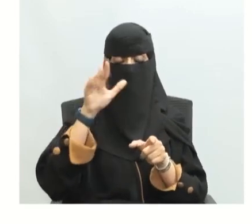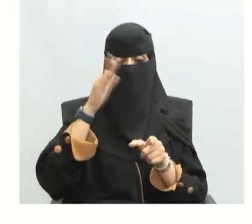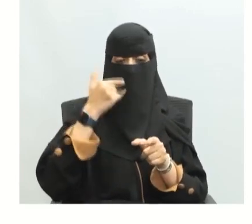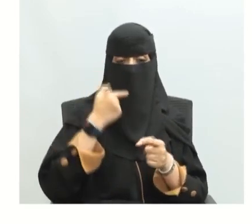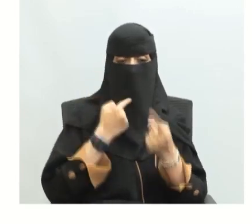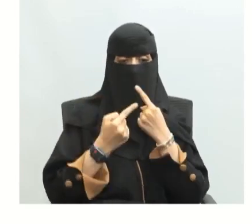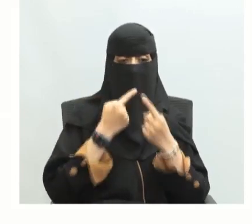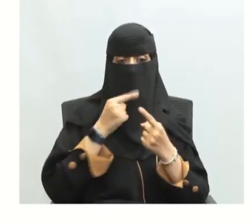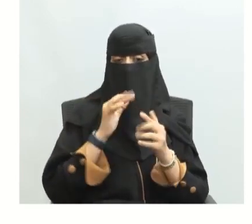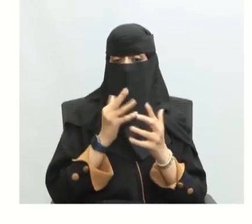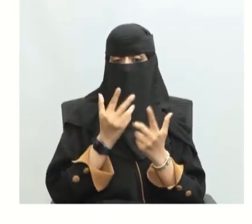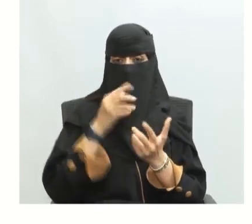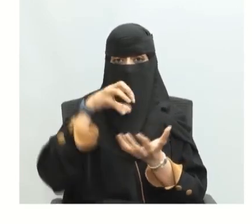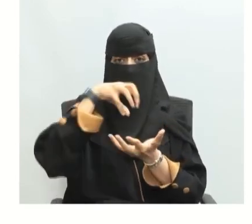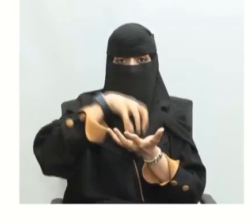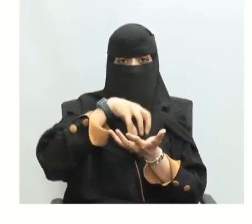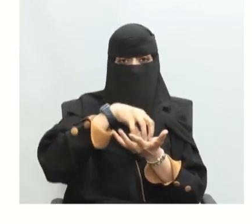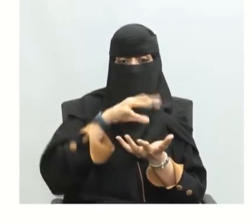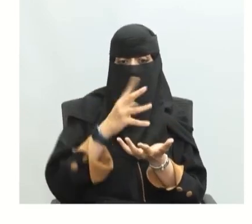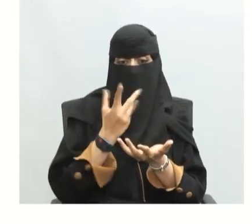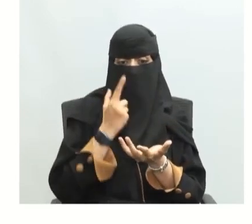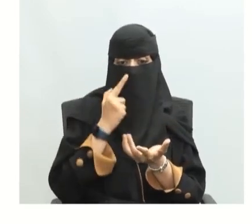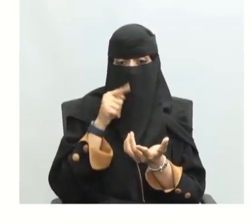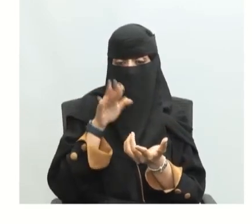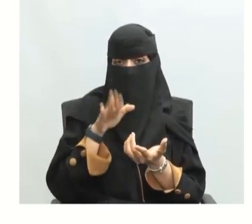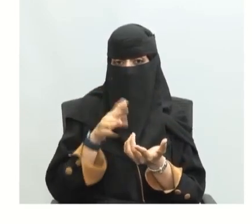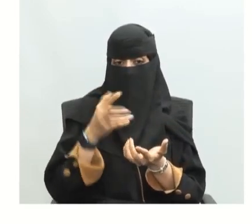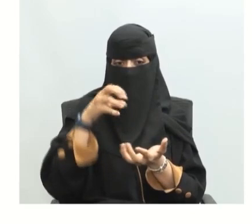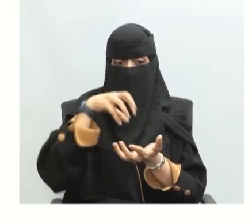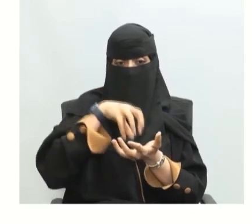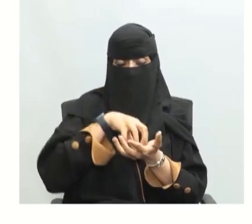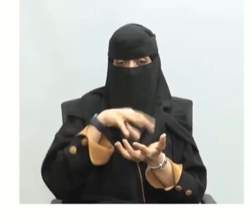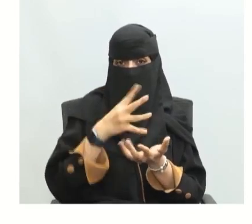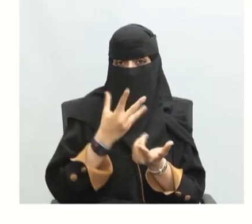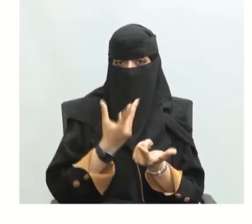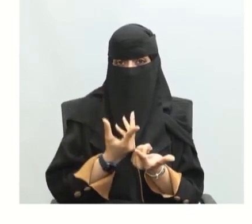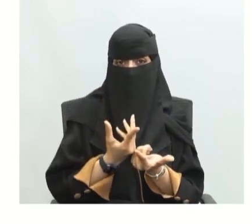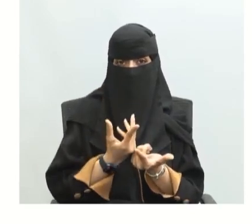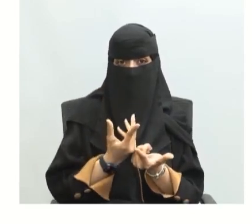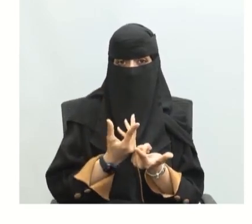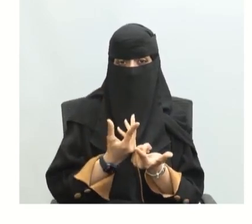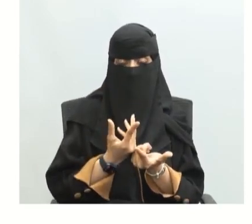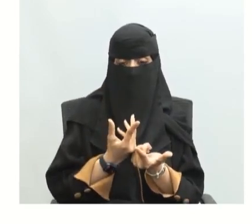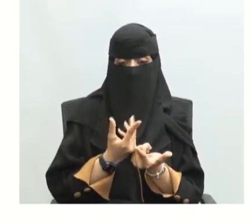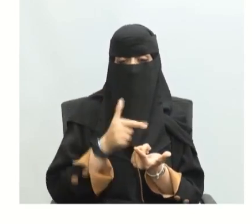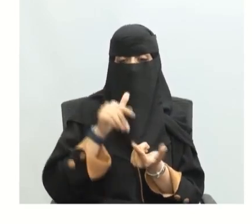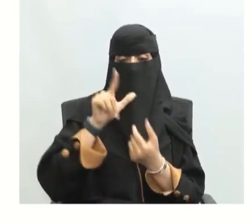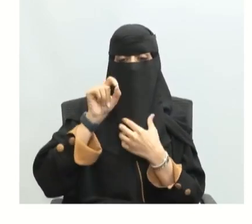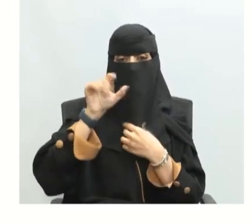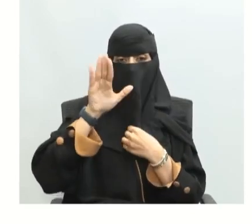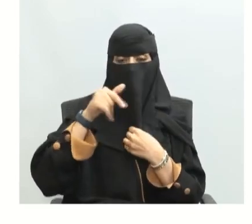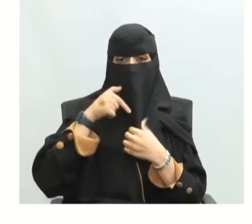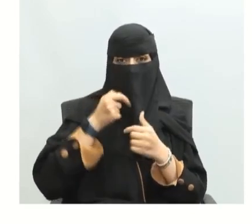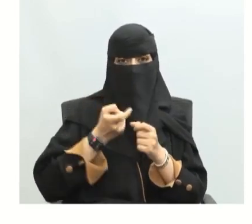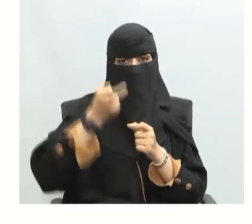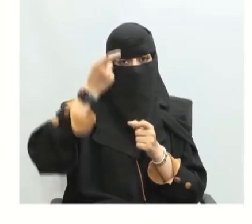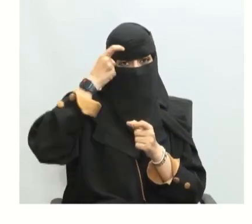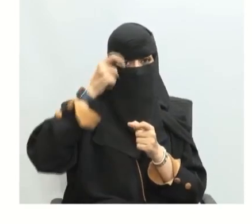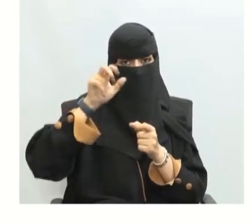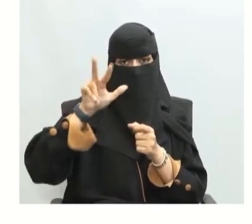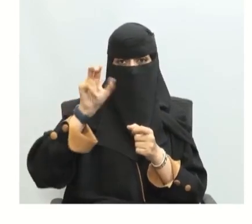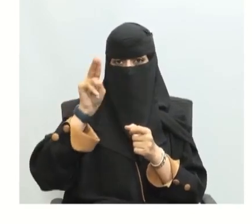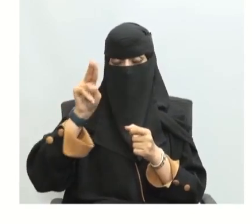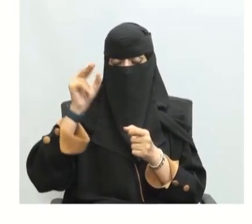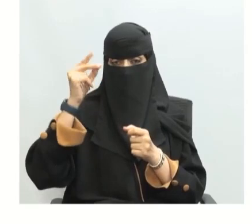لمناقشه واقع فراغ والغلو نعم رائعين لمناقشه